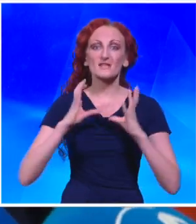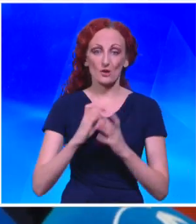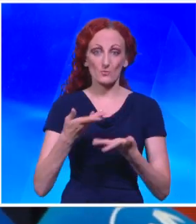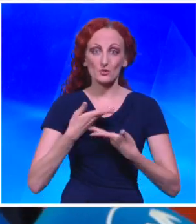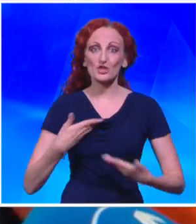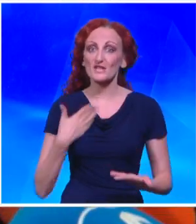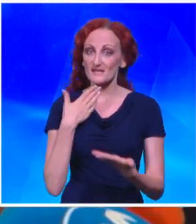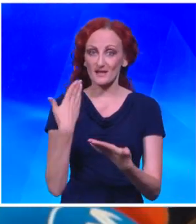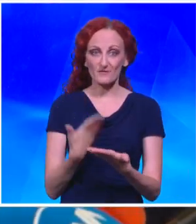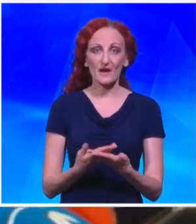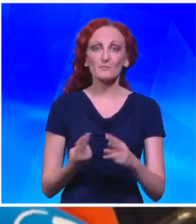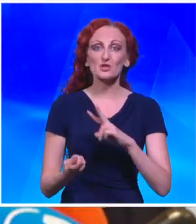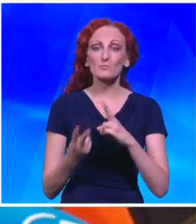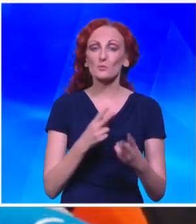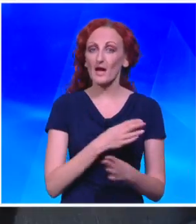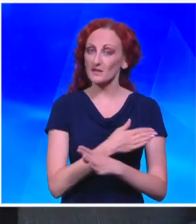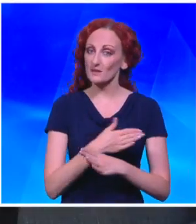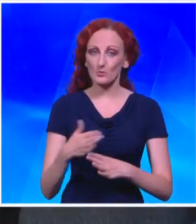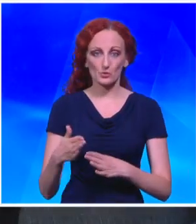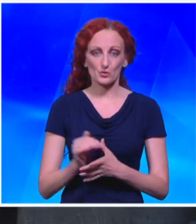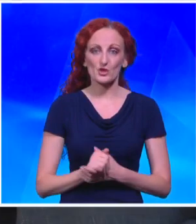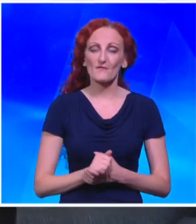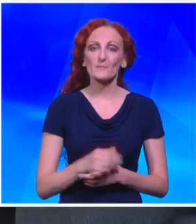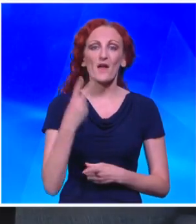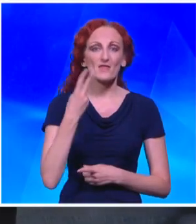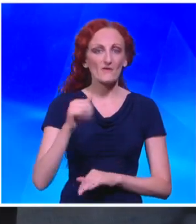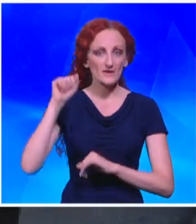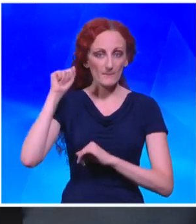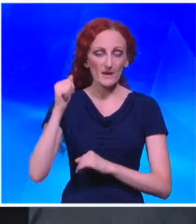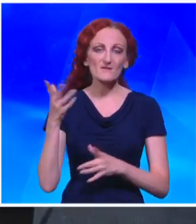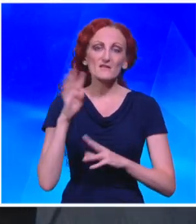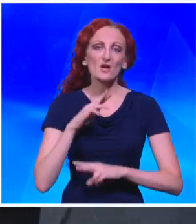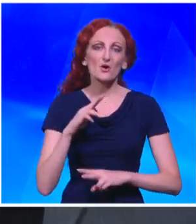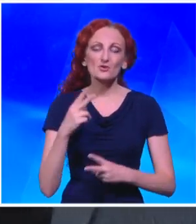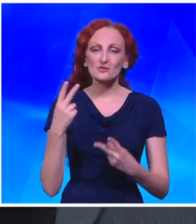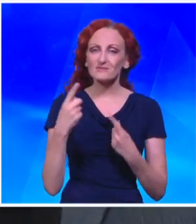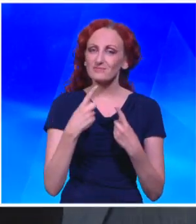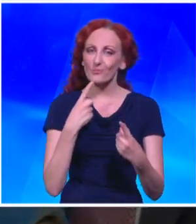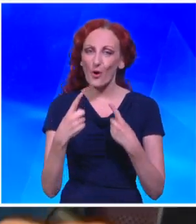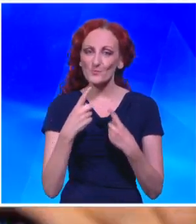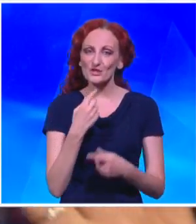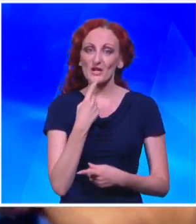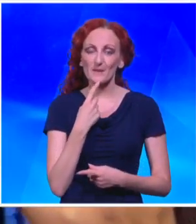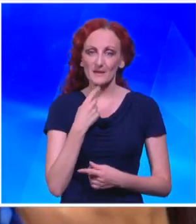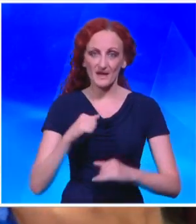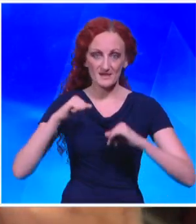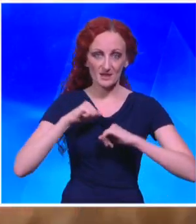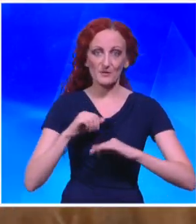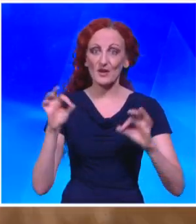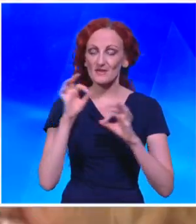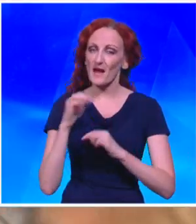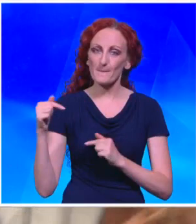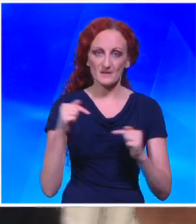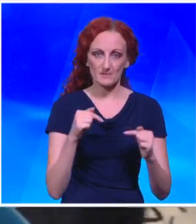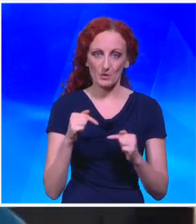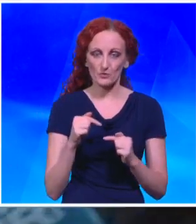заявяваме, че промяната продължава. Двете формации все още обсъждат имена за кметове. Няма спорове.